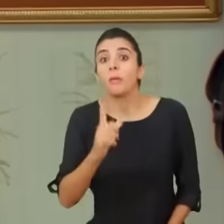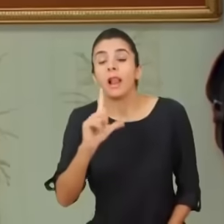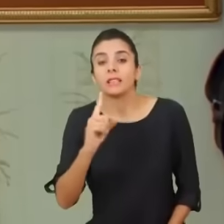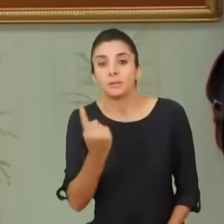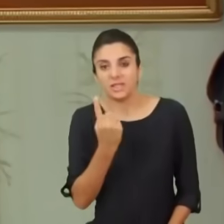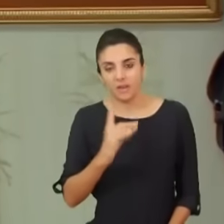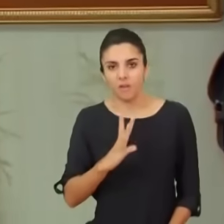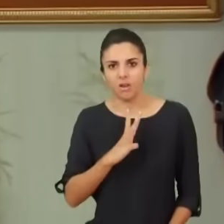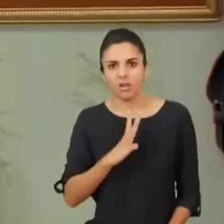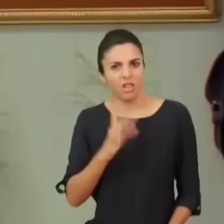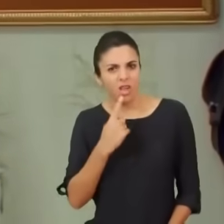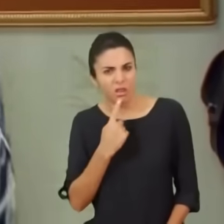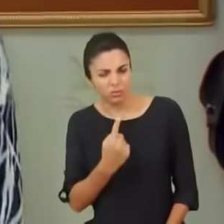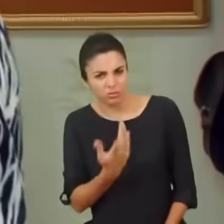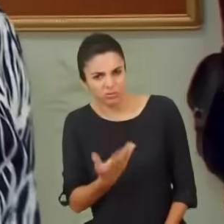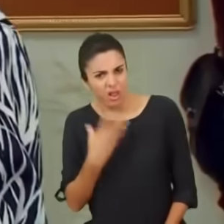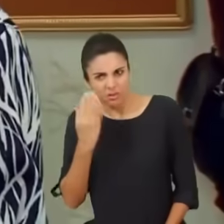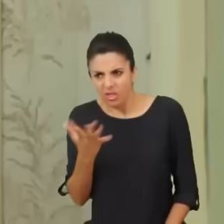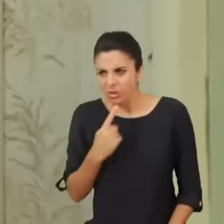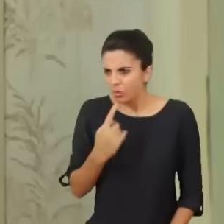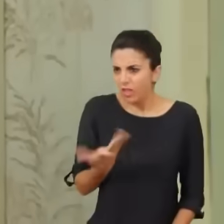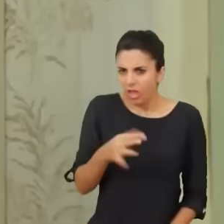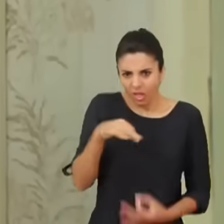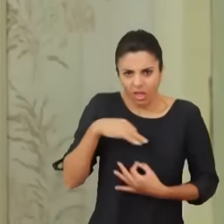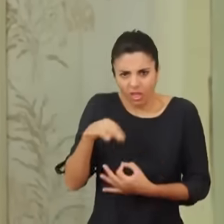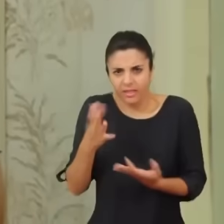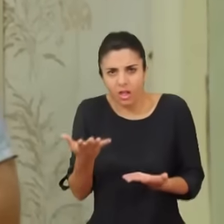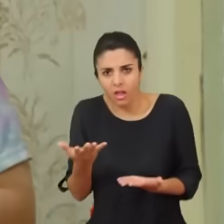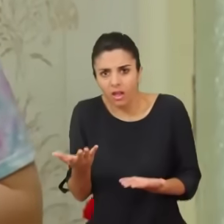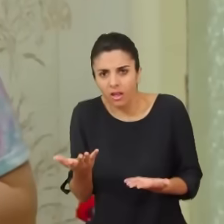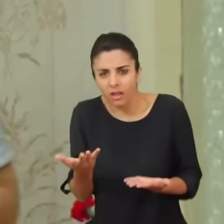var. Ne diyorsun anneciğim Allah aşkına? Ben kime ne söyleyeceğim? Söyle.